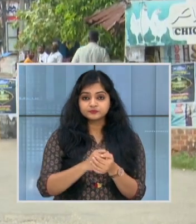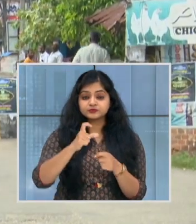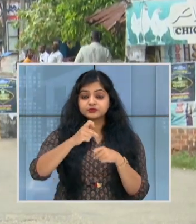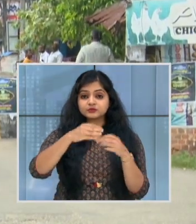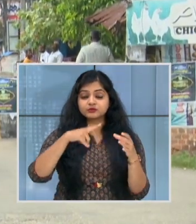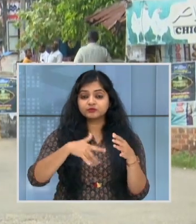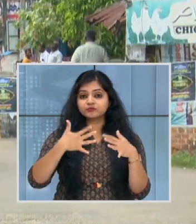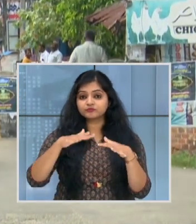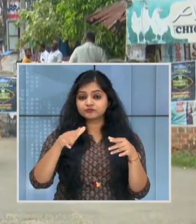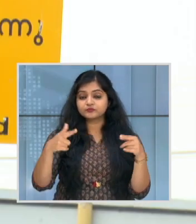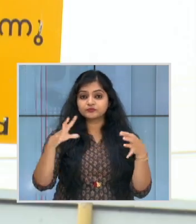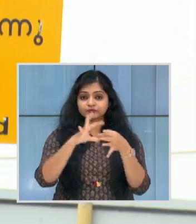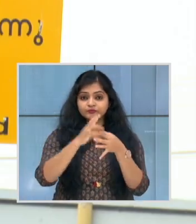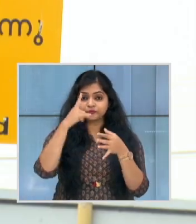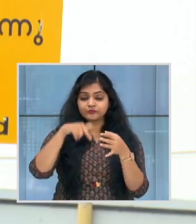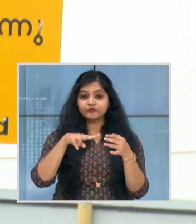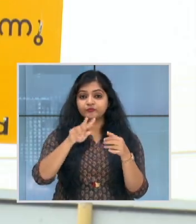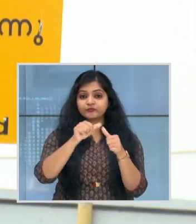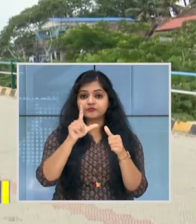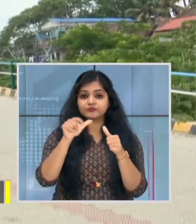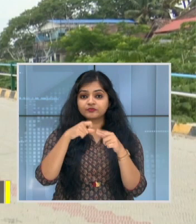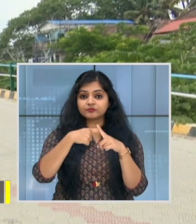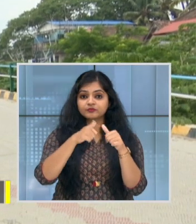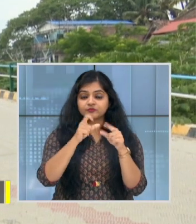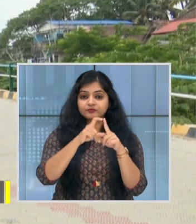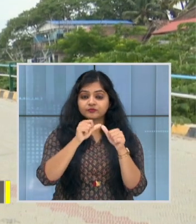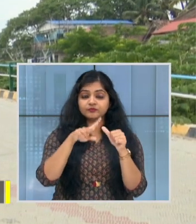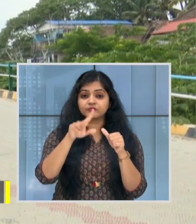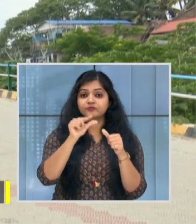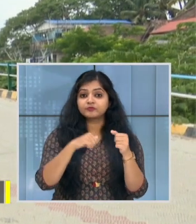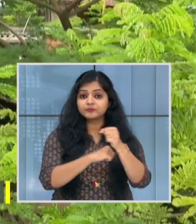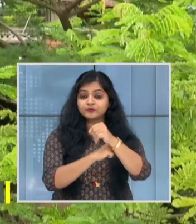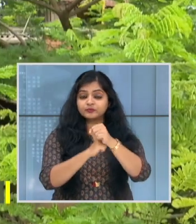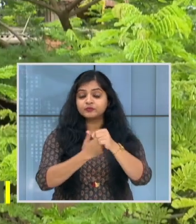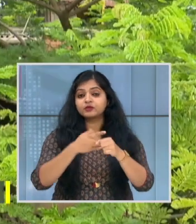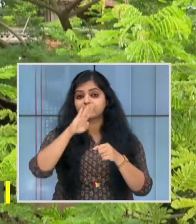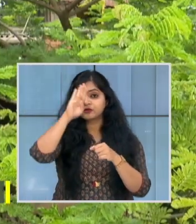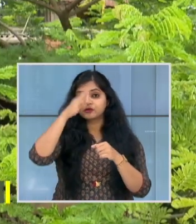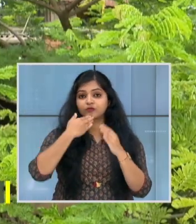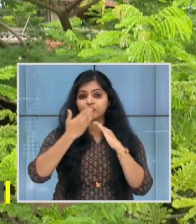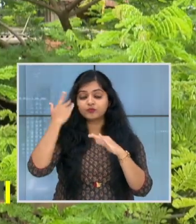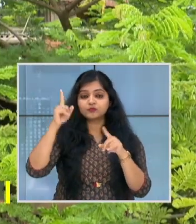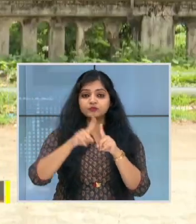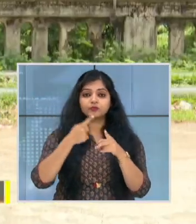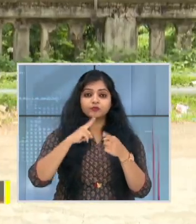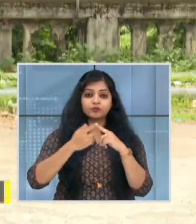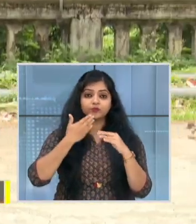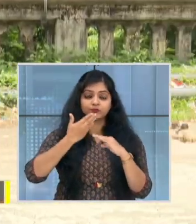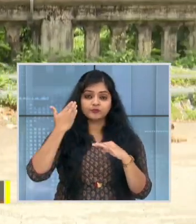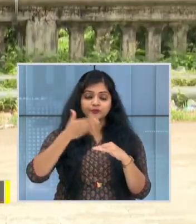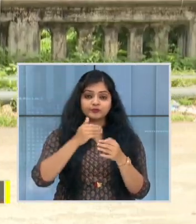നഗരത്തെയും തീരമേഖലയെയും ബന്ധിപ്പിക്കുന്ന വള്ളക്കടവ് പാലത്തിന് രാജഭരണകാലത്തോളം പഴക്കമുണ്ട്. പാർവതി പുത്തനാറിന് കുറുകെ പാലം